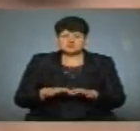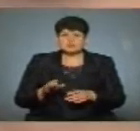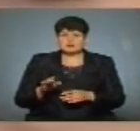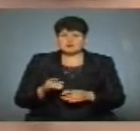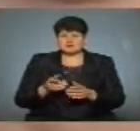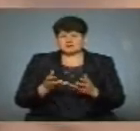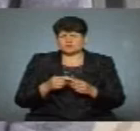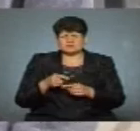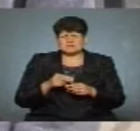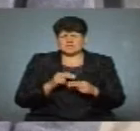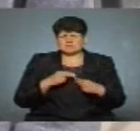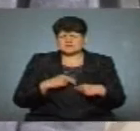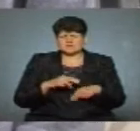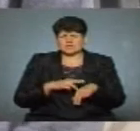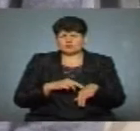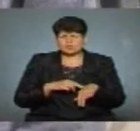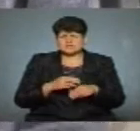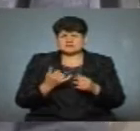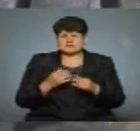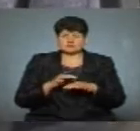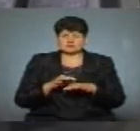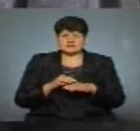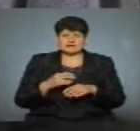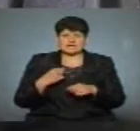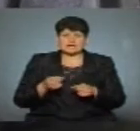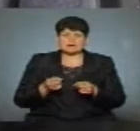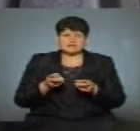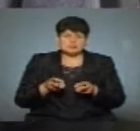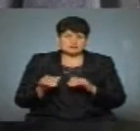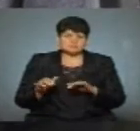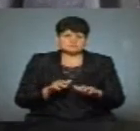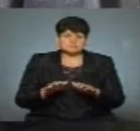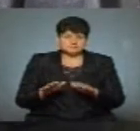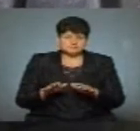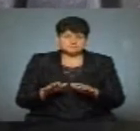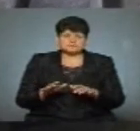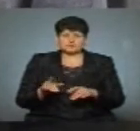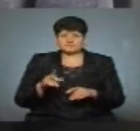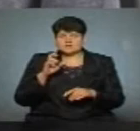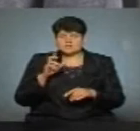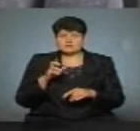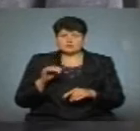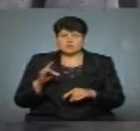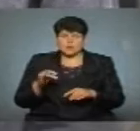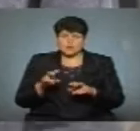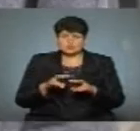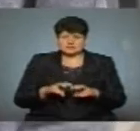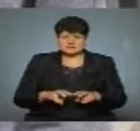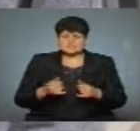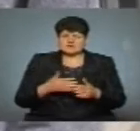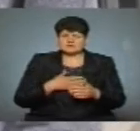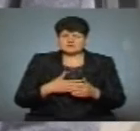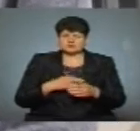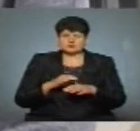цих працівників поліції на даний момент ведеться кримінальне впровадження, тобто у Державному бюро розслідувань. Зараз активно